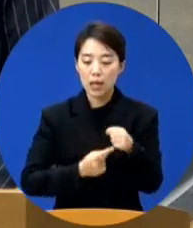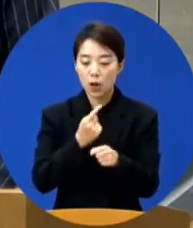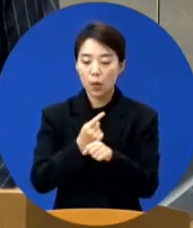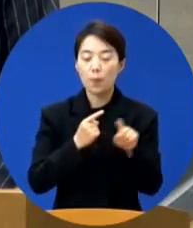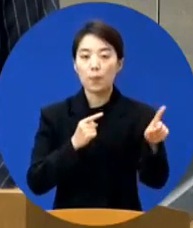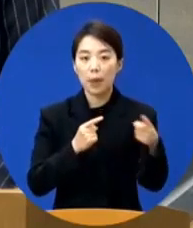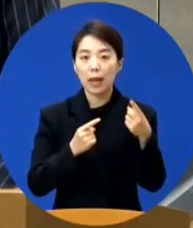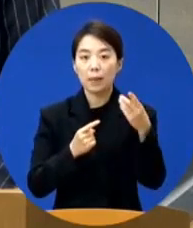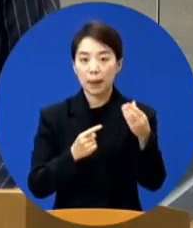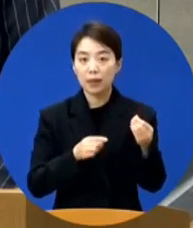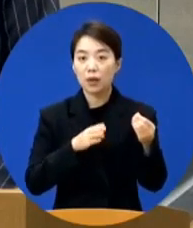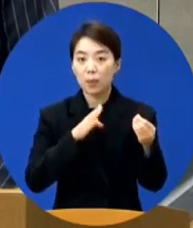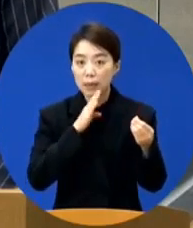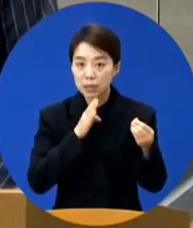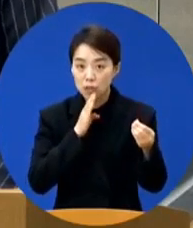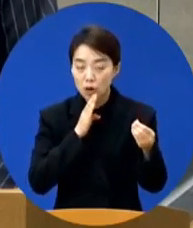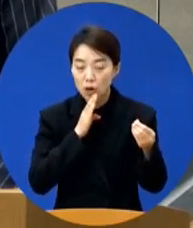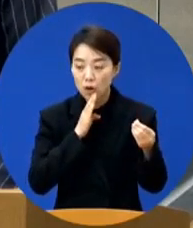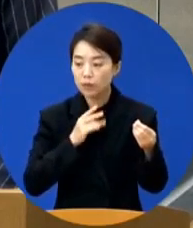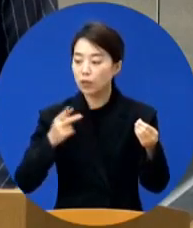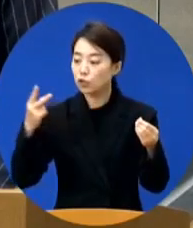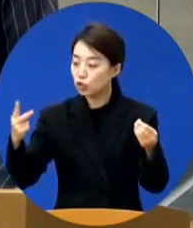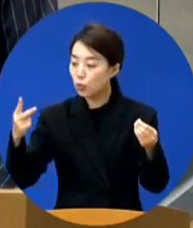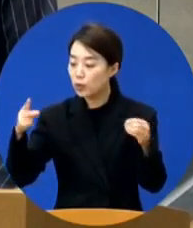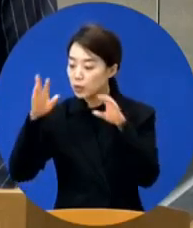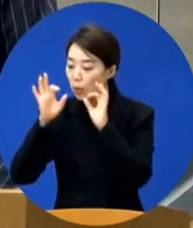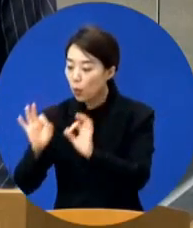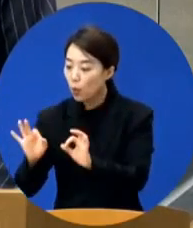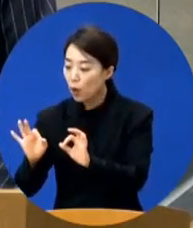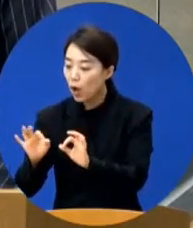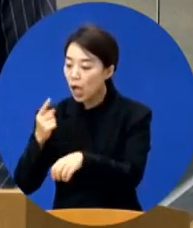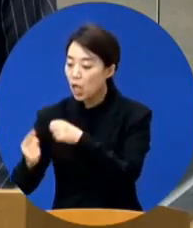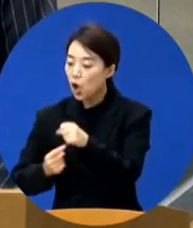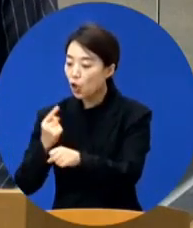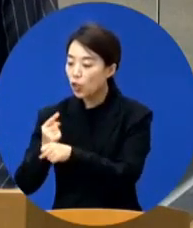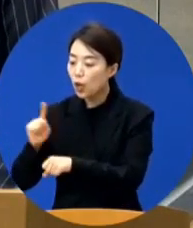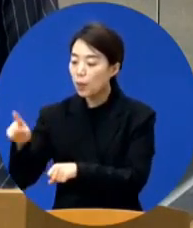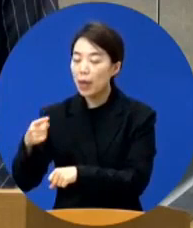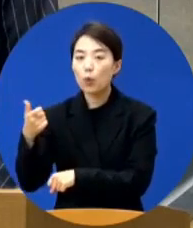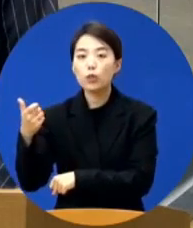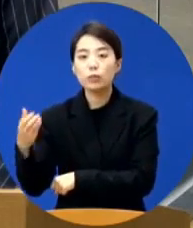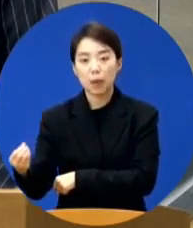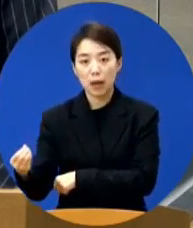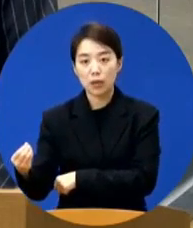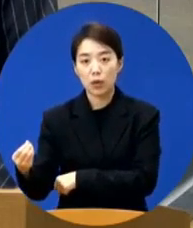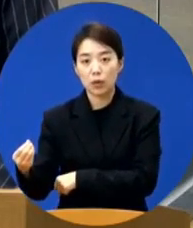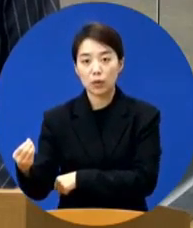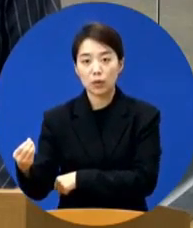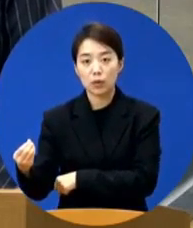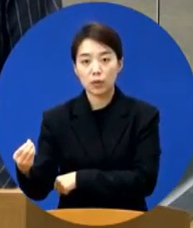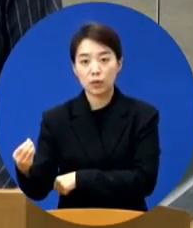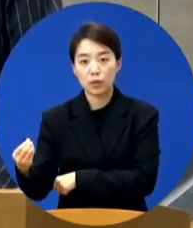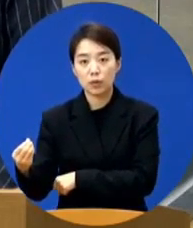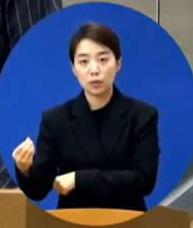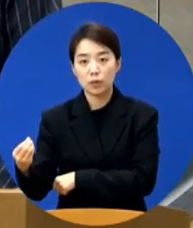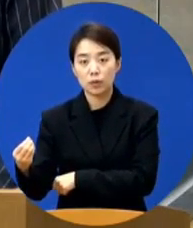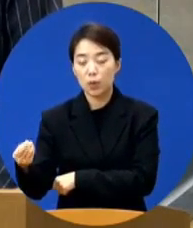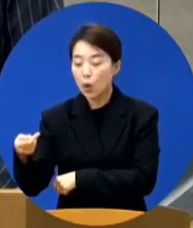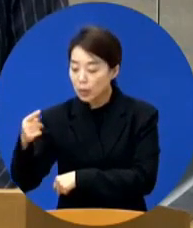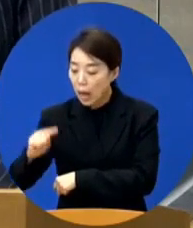맞죠? 쟁점 2 밑에 거, 기회소득 연 150만 원, 연 100만 원은